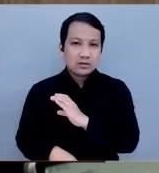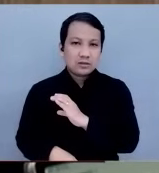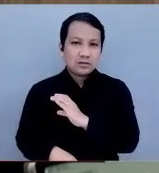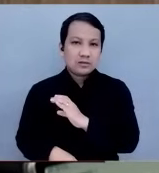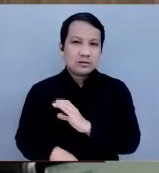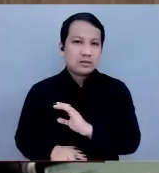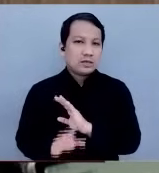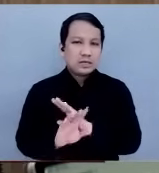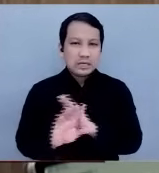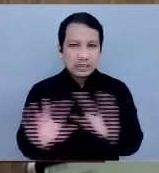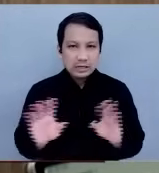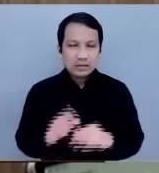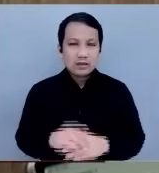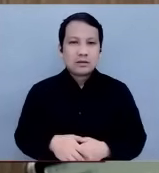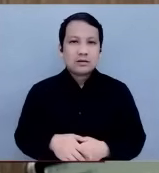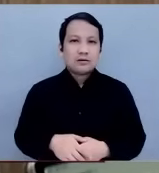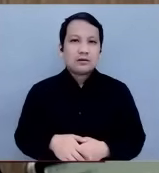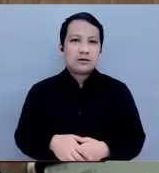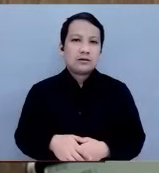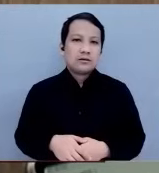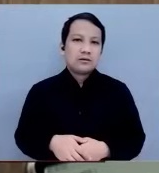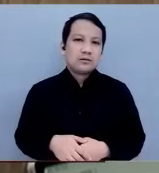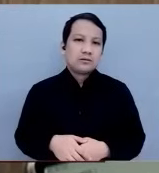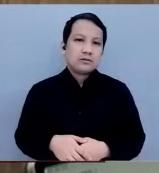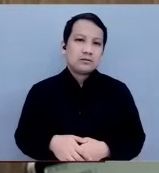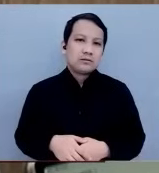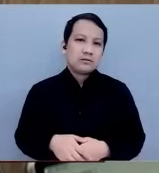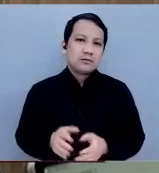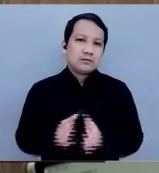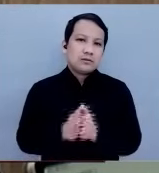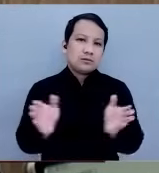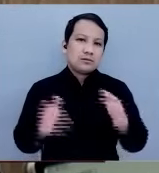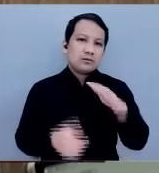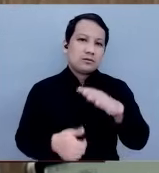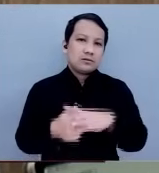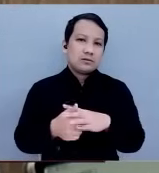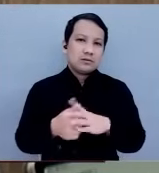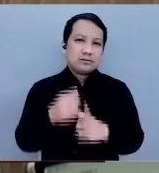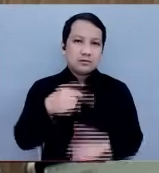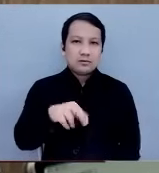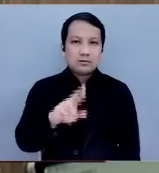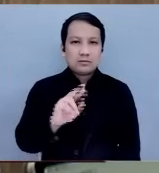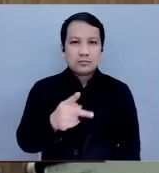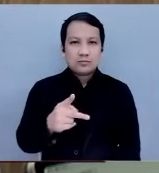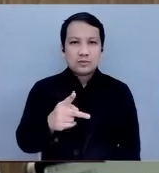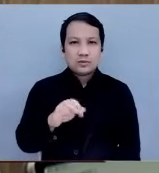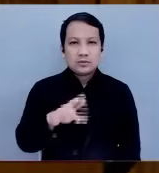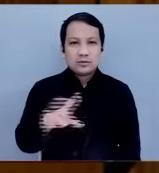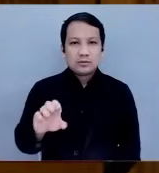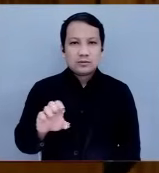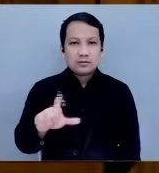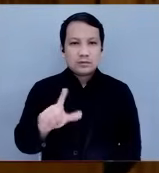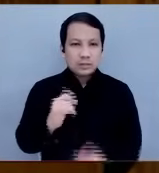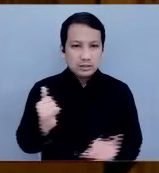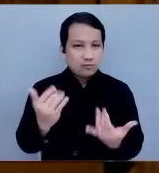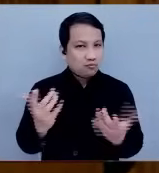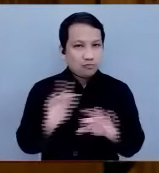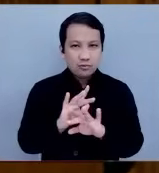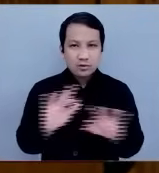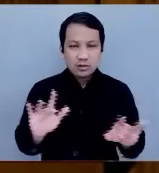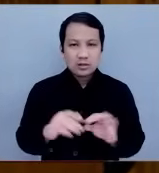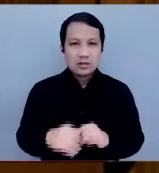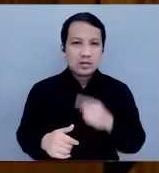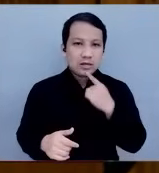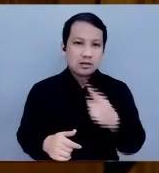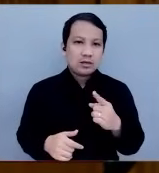representatives kasi single out e to brining up pa yung pork barrel which is nonexistence na ngayon hindi rin pinalampas ng